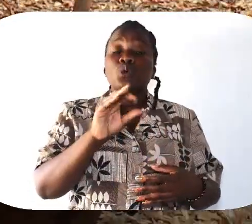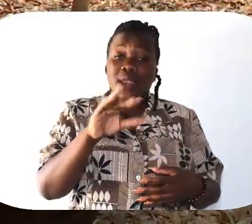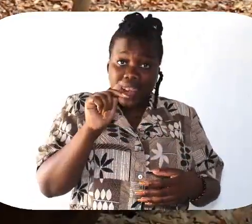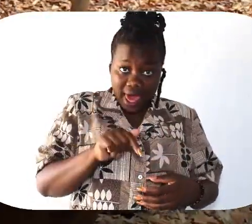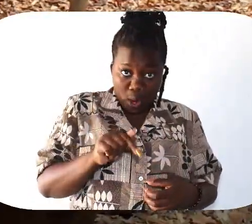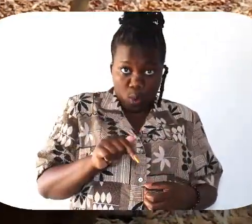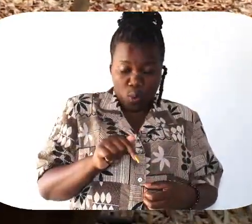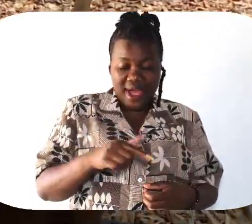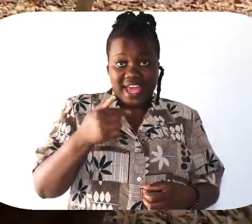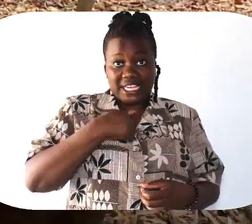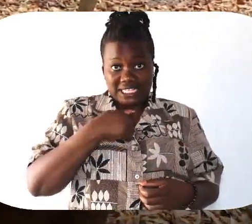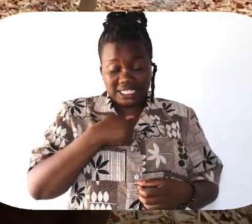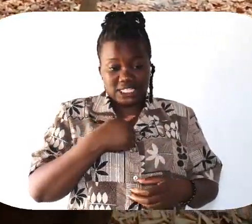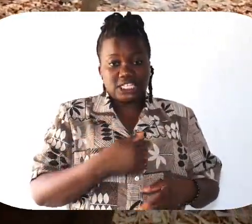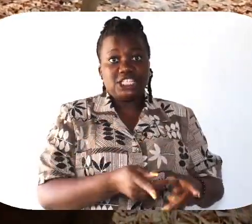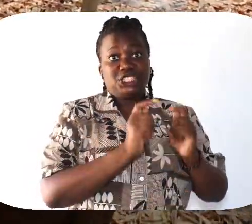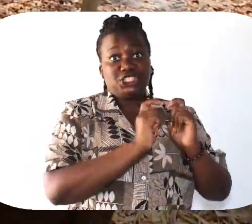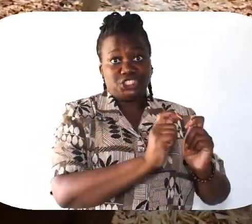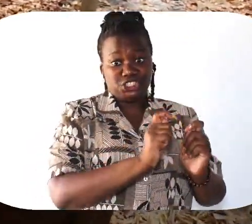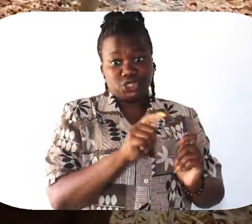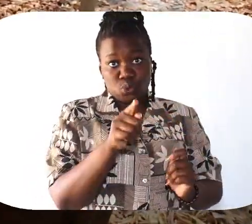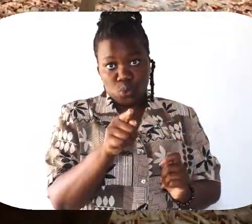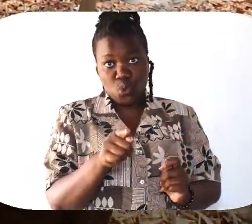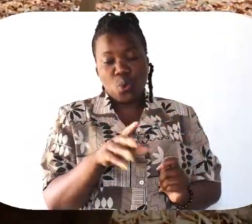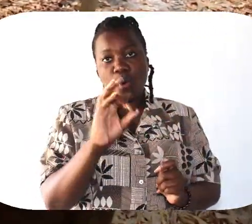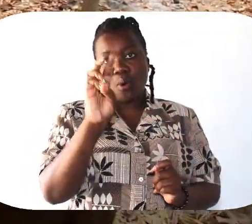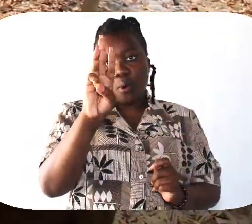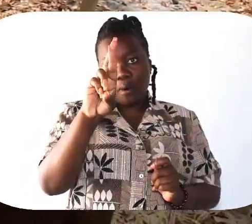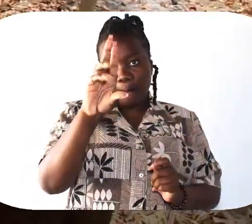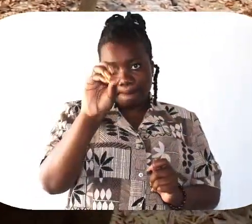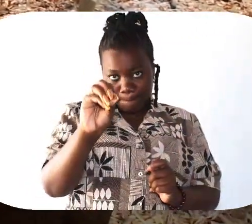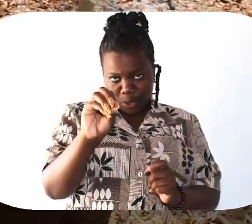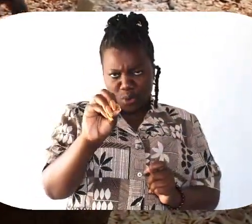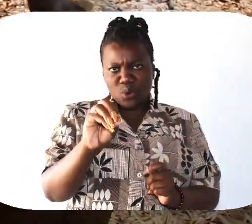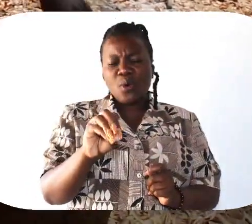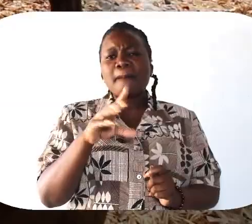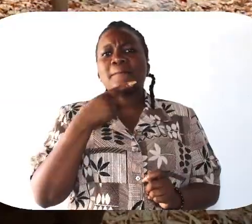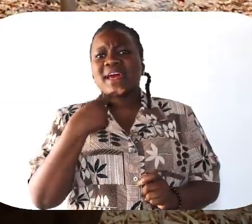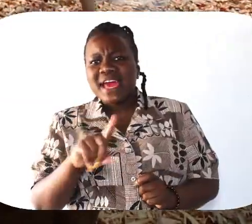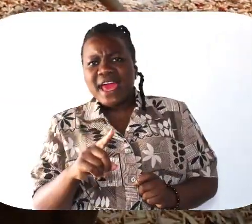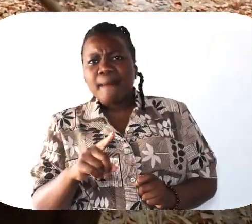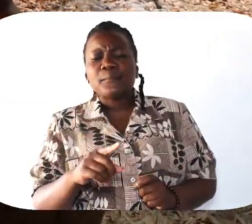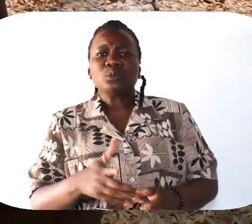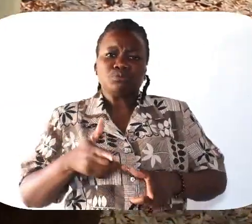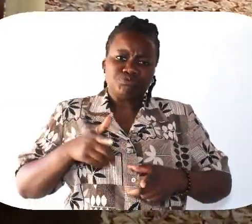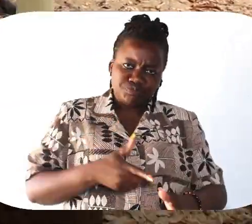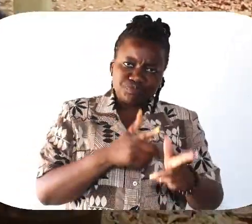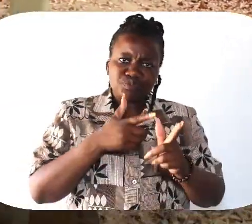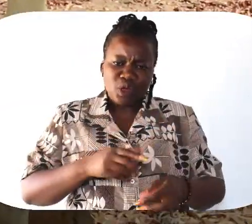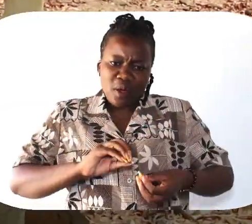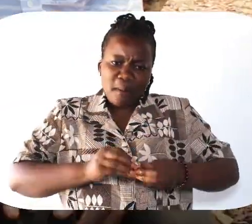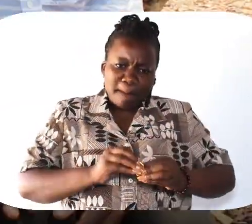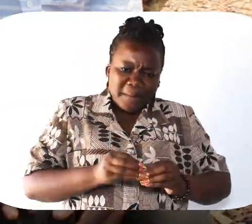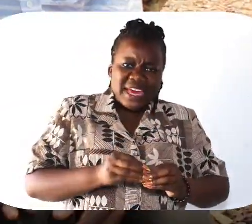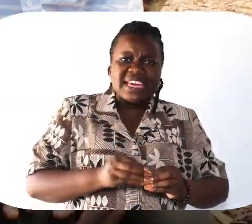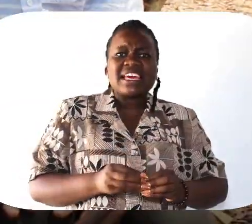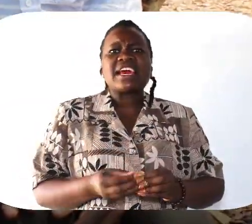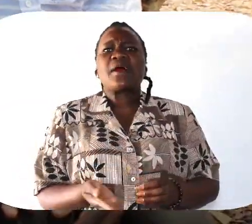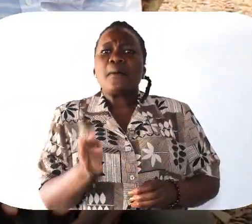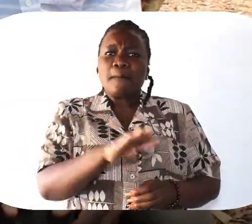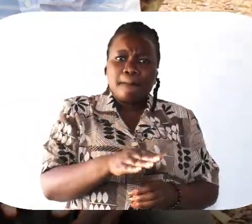USA. Saka pane zvine zvakadzidzisa Pro Chinyanya kuti adzidziro